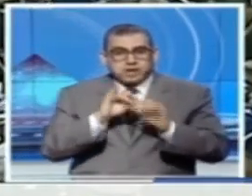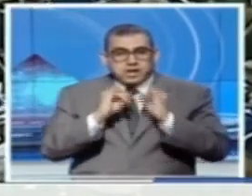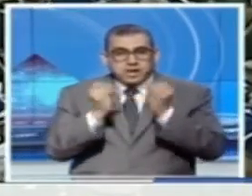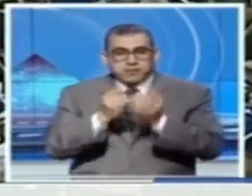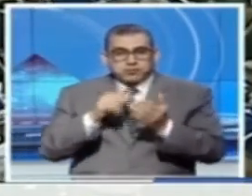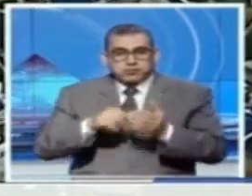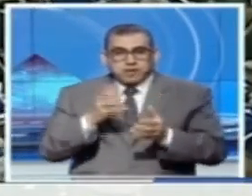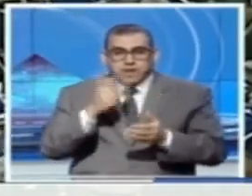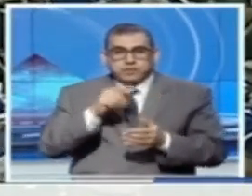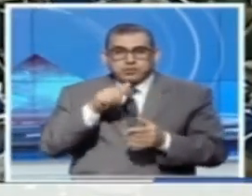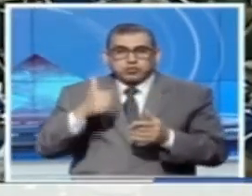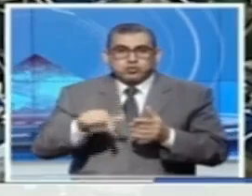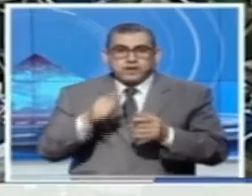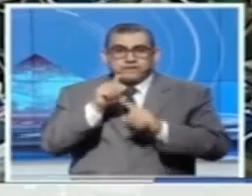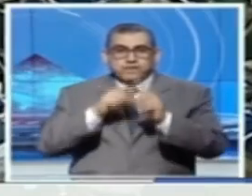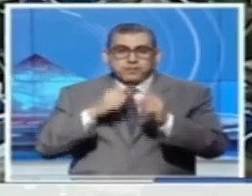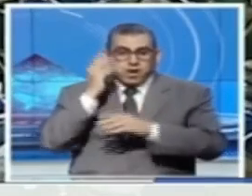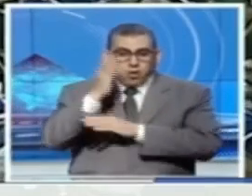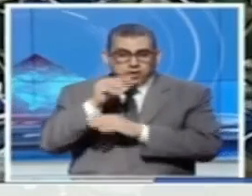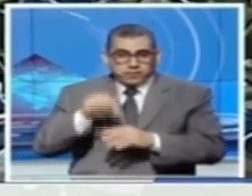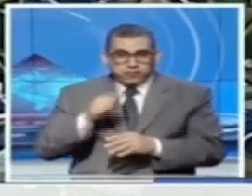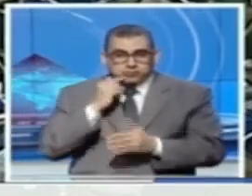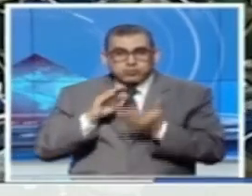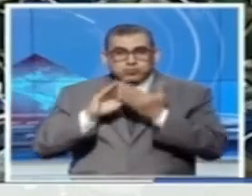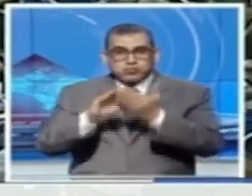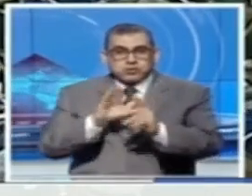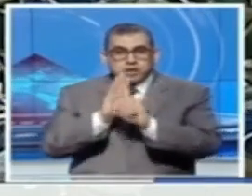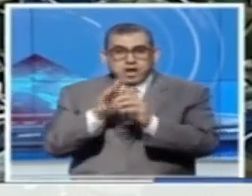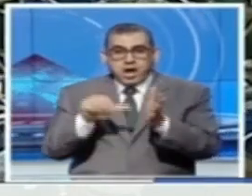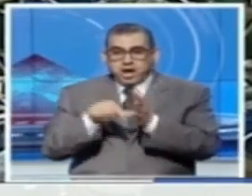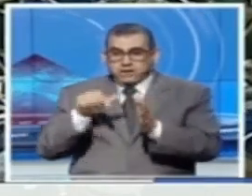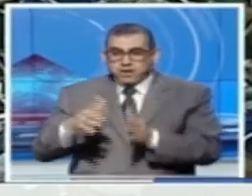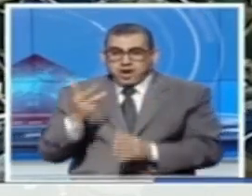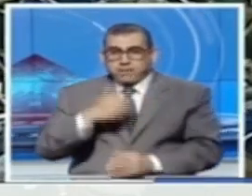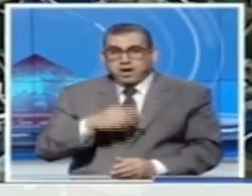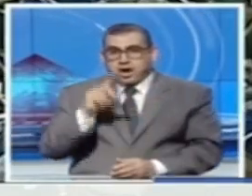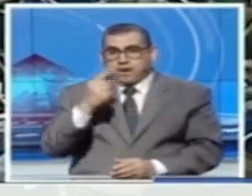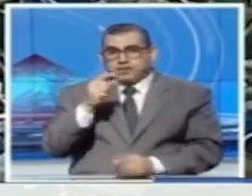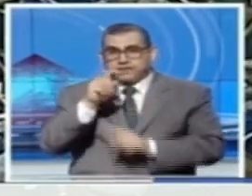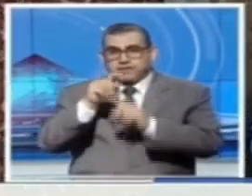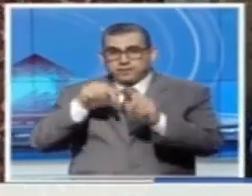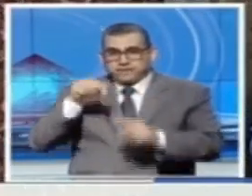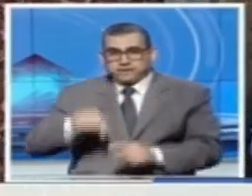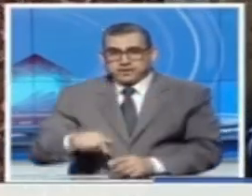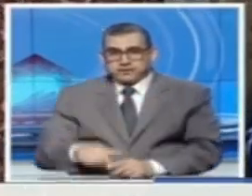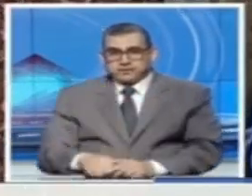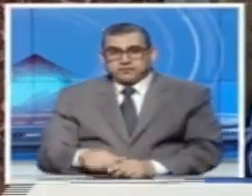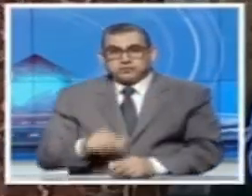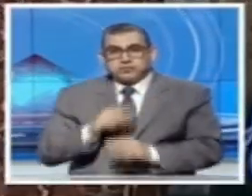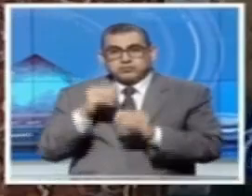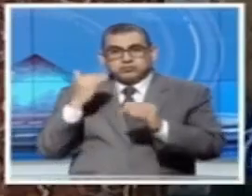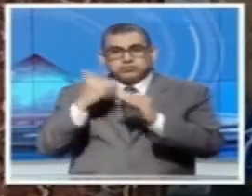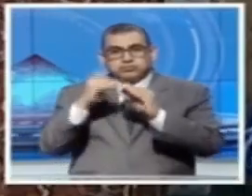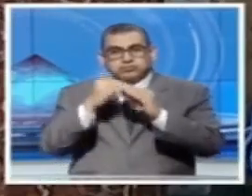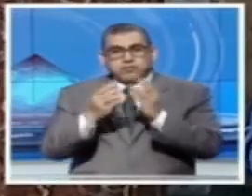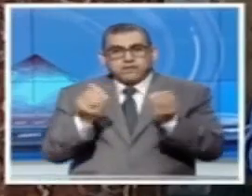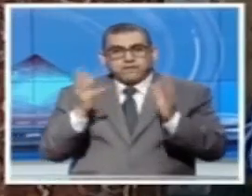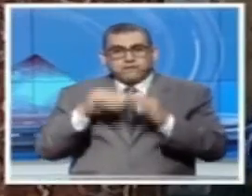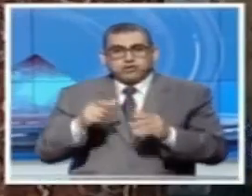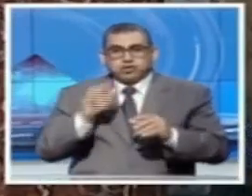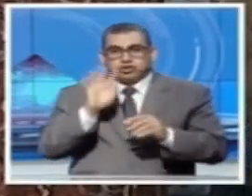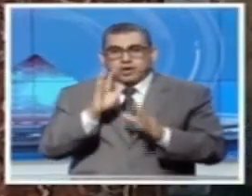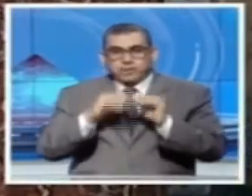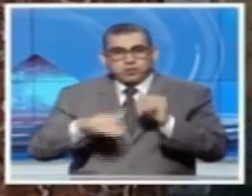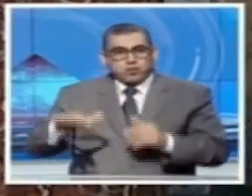من إجمالي استثمارات الخطة، يساهم القطاع الخاص فيها بنسبة 15%. رسائل عدة من الحكومة إلى الشعب